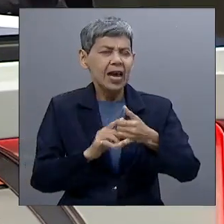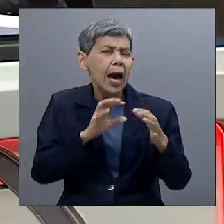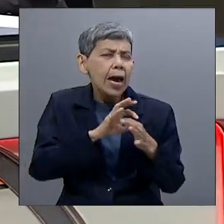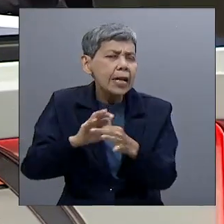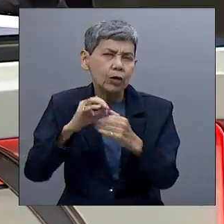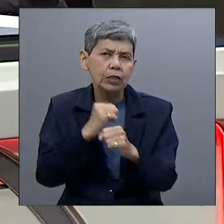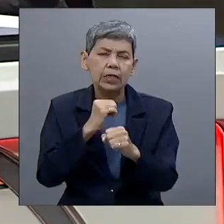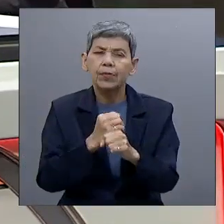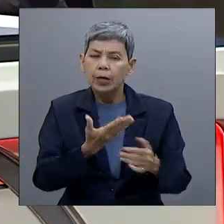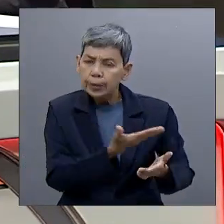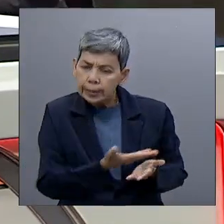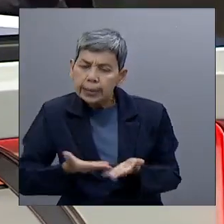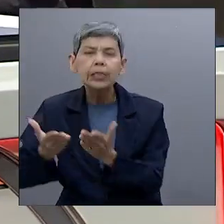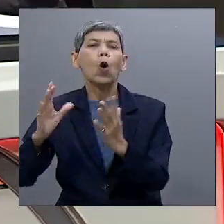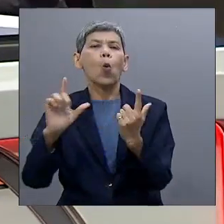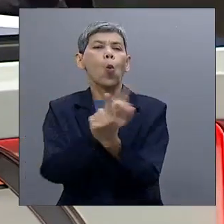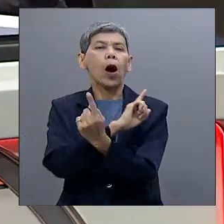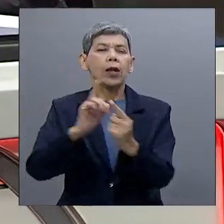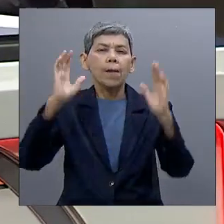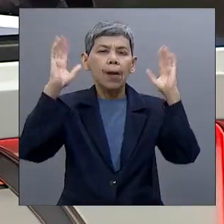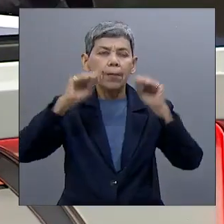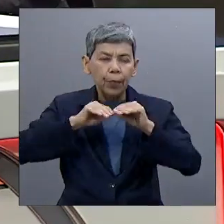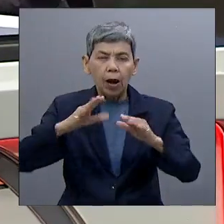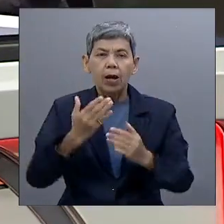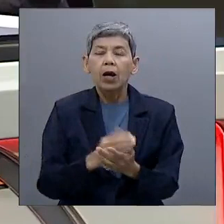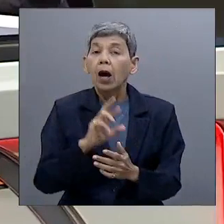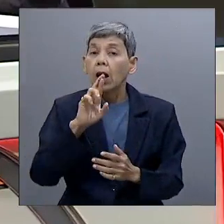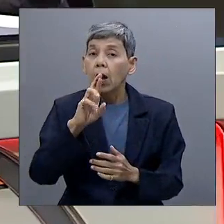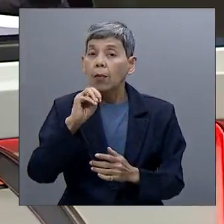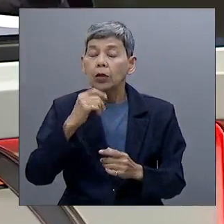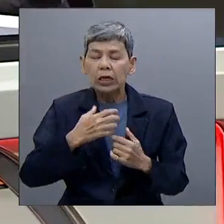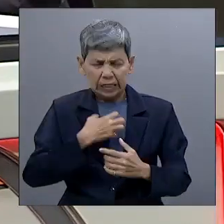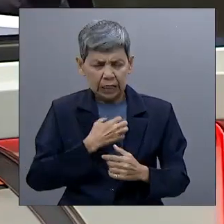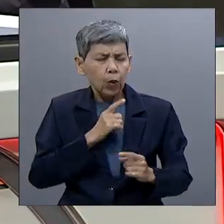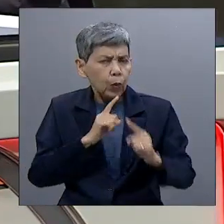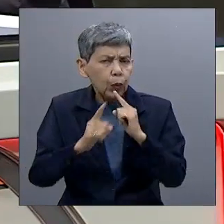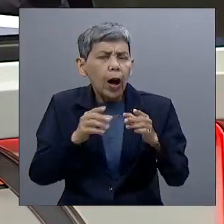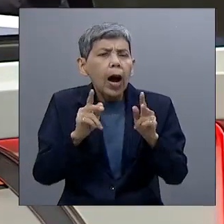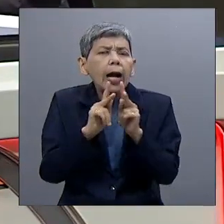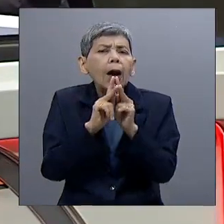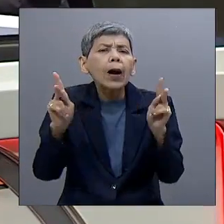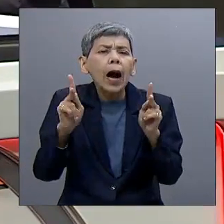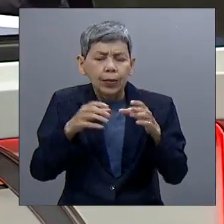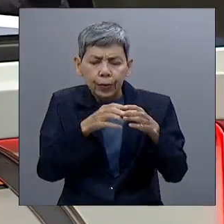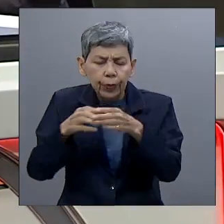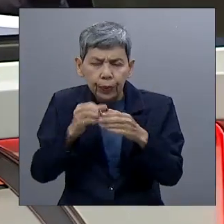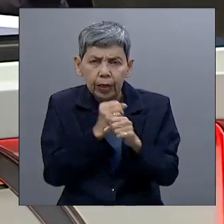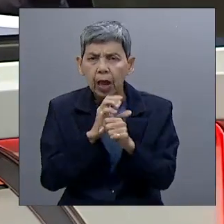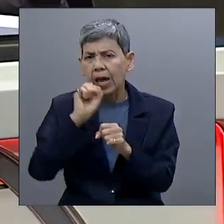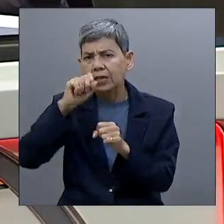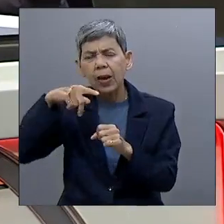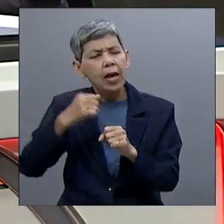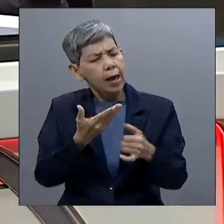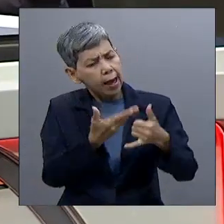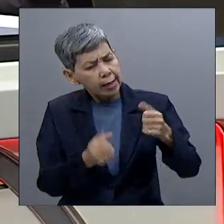มุมของการเป็นทูตวัฒนธรรมจากการที่นายกรัฐมนตรีบอกว่าจะหารือกับคณะกรรมการซอฟต์พาวเวอร์ว่าจะให้แอนทำง